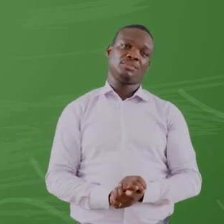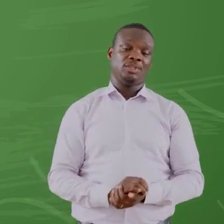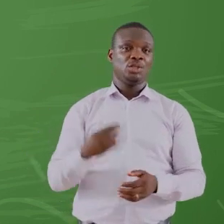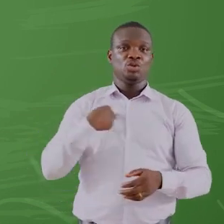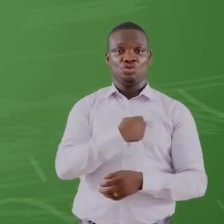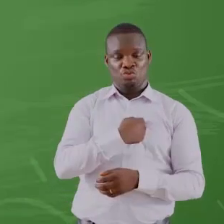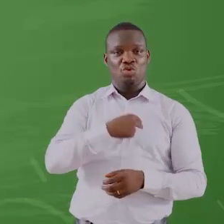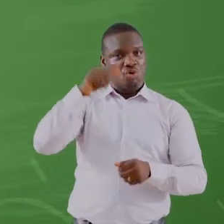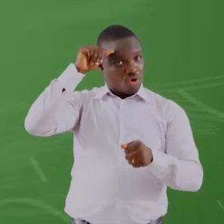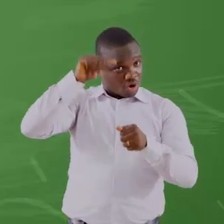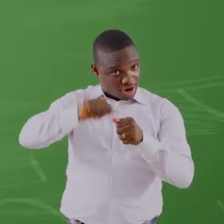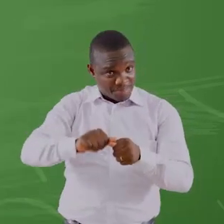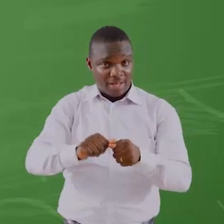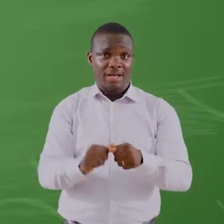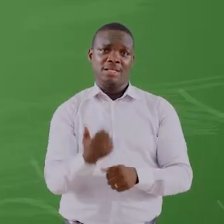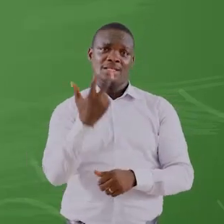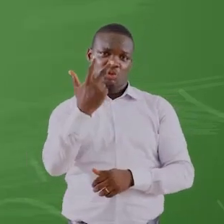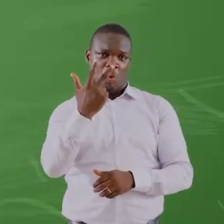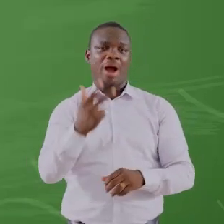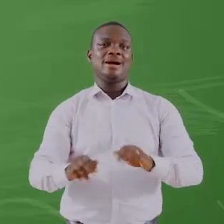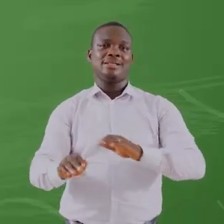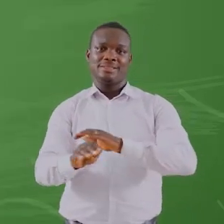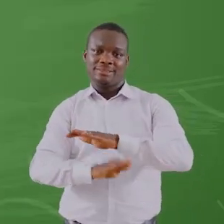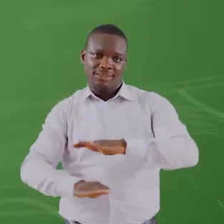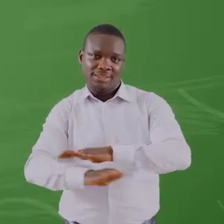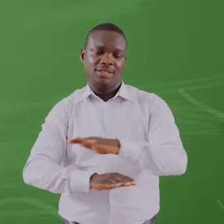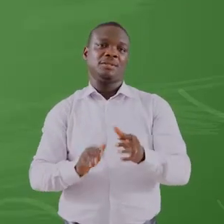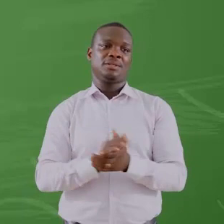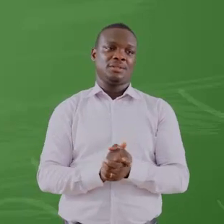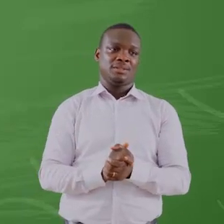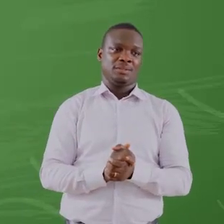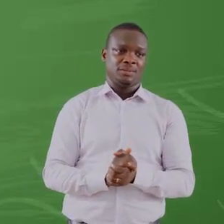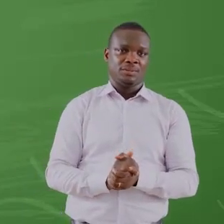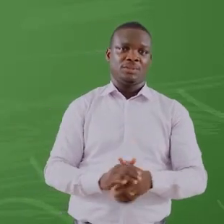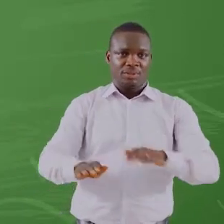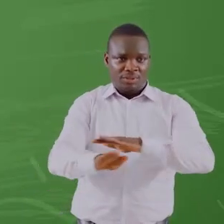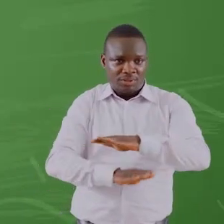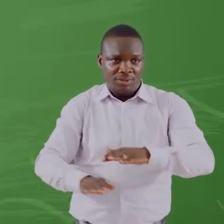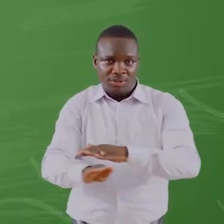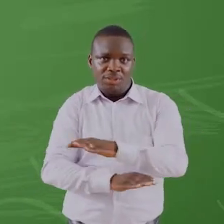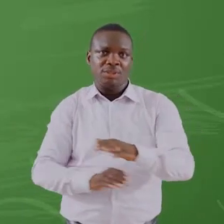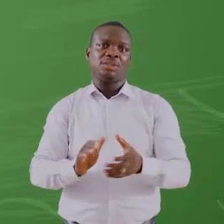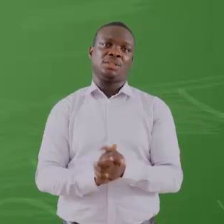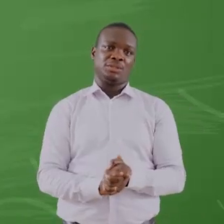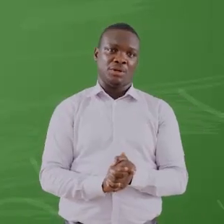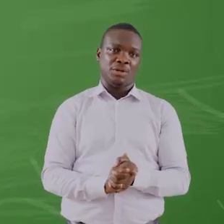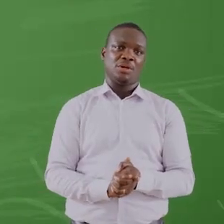Rappelons que ces trois derniers gîtes miniers, c'est-à-dire le gîte